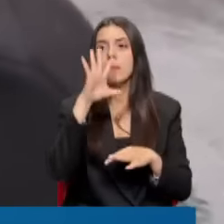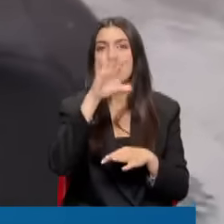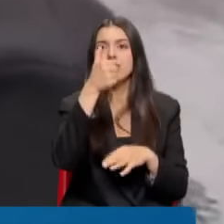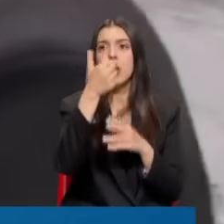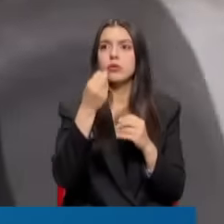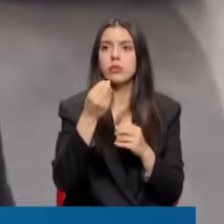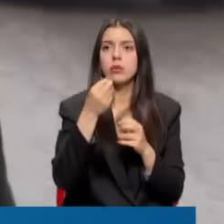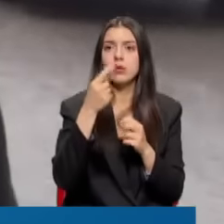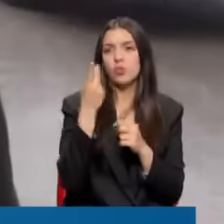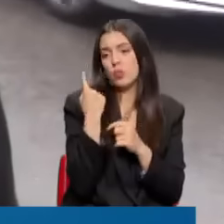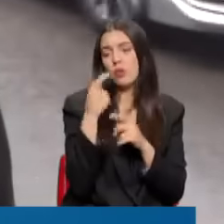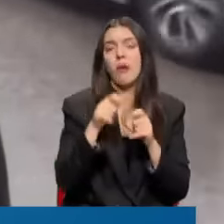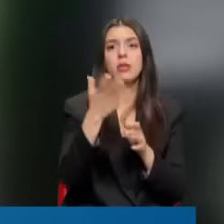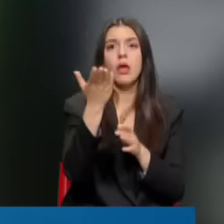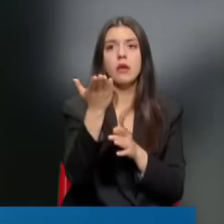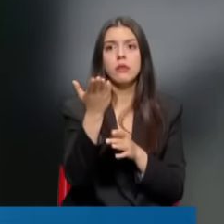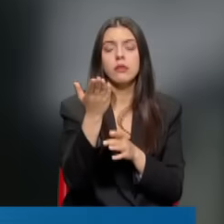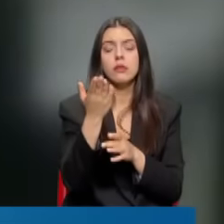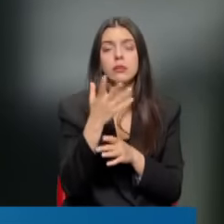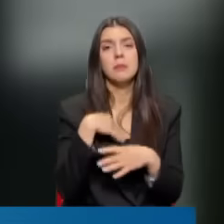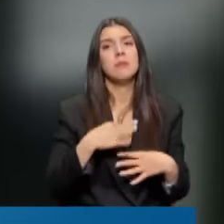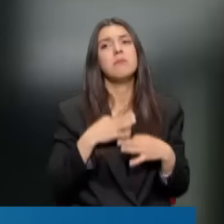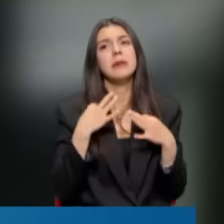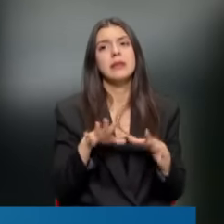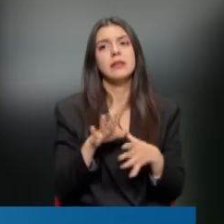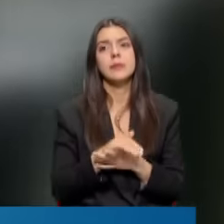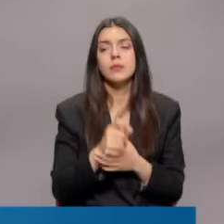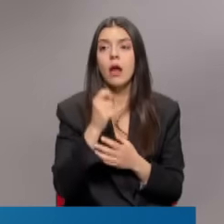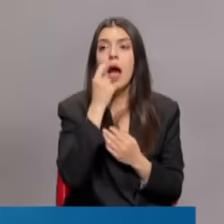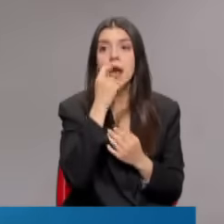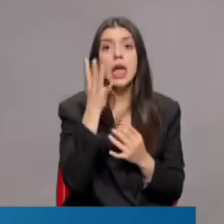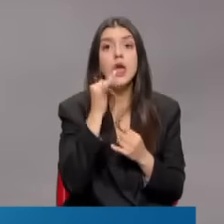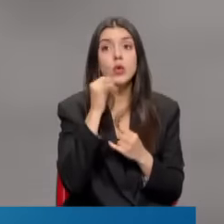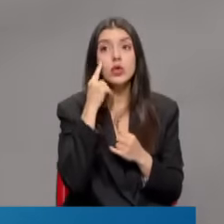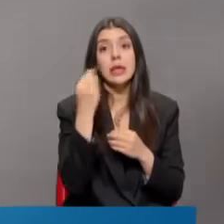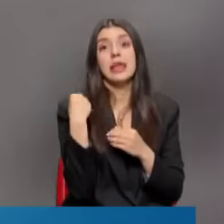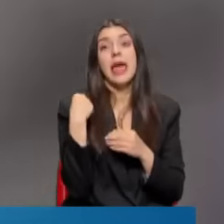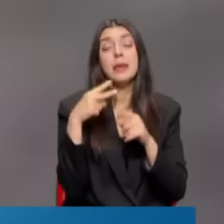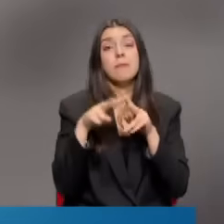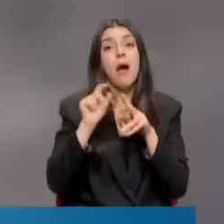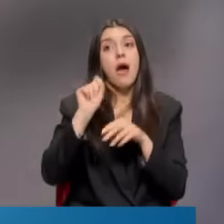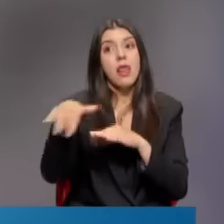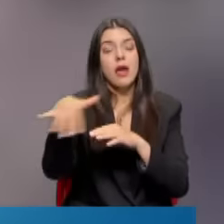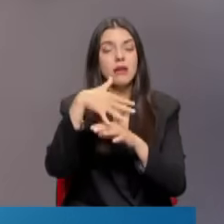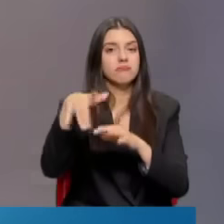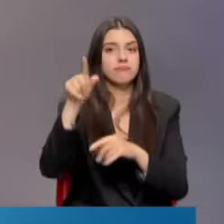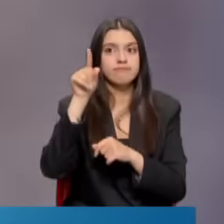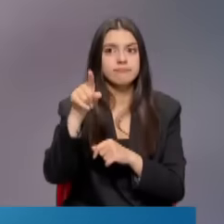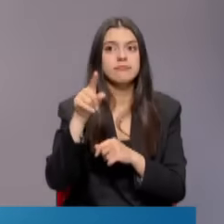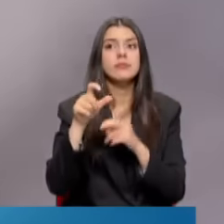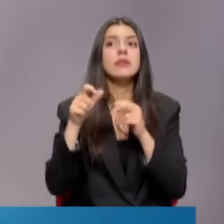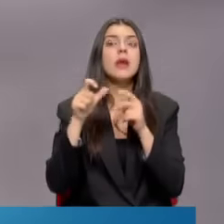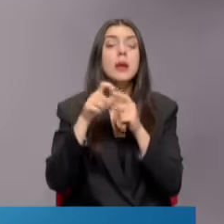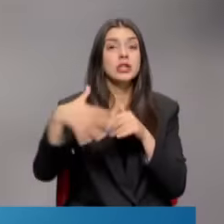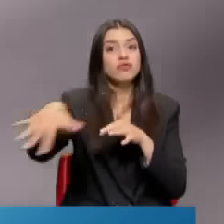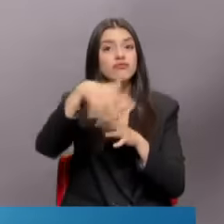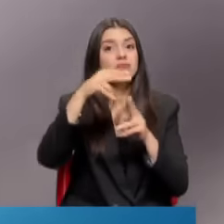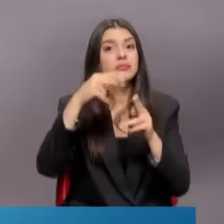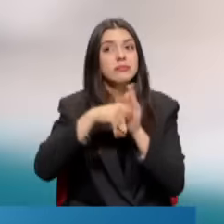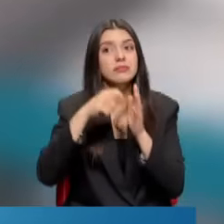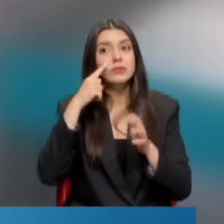dün attılar hasatı bundan biz bıktık Başkentte en korkunç görüntül ise Yeni Mahallede kaydedildi Şehit Harun parlak Caddesi bir anda